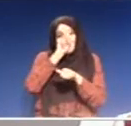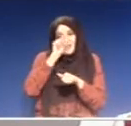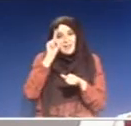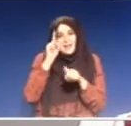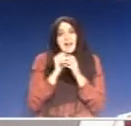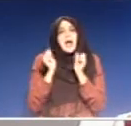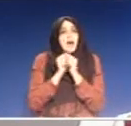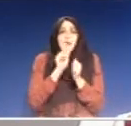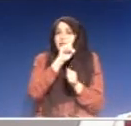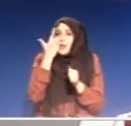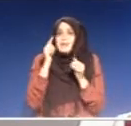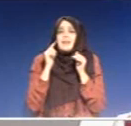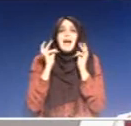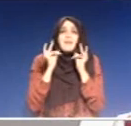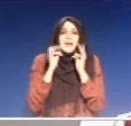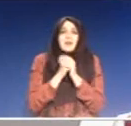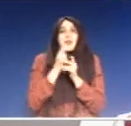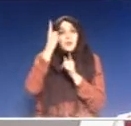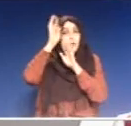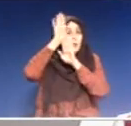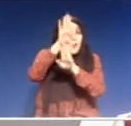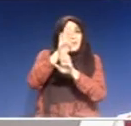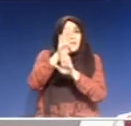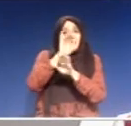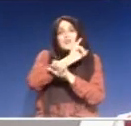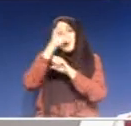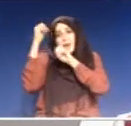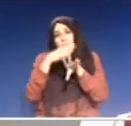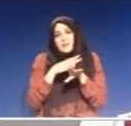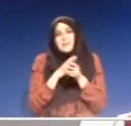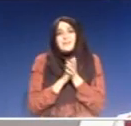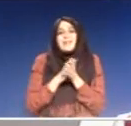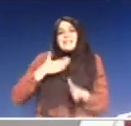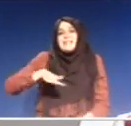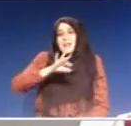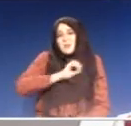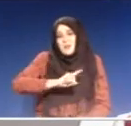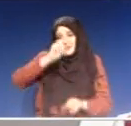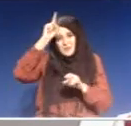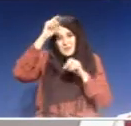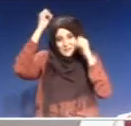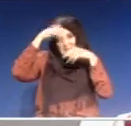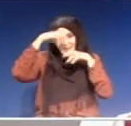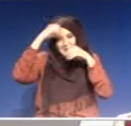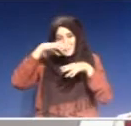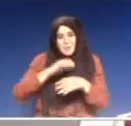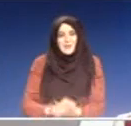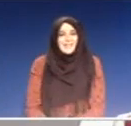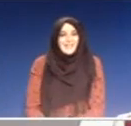مع قضايا أخرى. أستودعكم الله الذي لا تضيع ودائعه، والسلام عليكم ورحمة